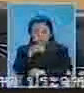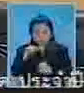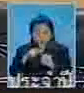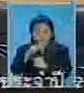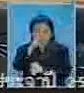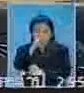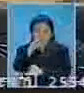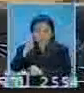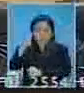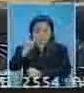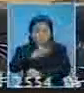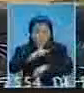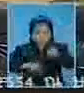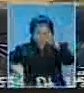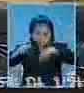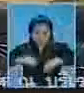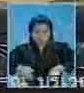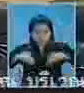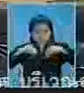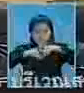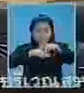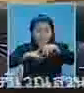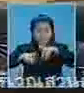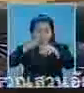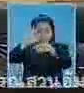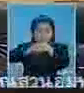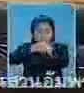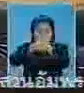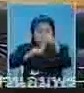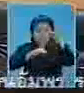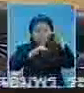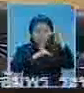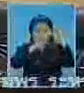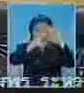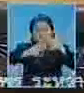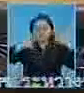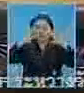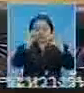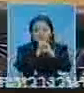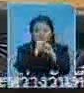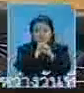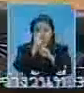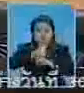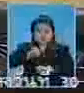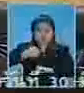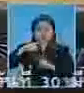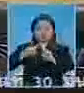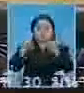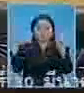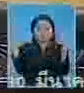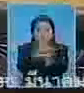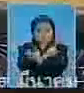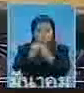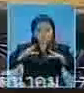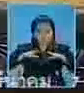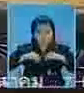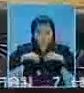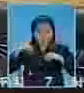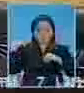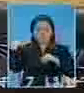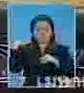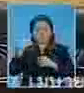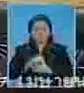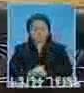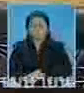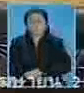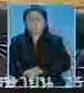แลพี่น้องประชาชนนโยบายนี้เป็นนโยบายที่กำหนดโดยรัฐบาลก็จริงแต่ก็เป็นนโยบายที่เป็นที่ยอมรับนะครับโดยทั่วไปว่า